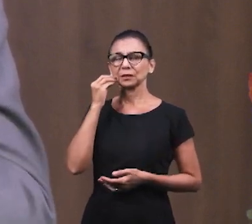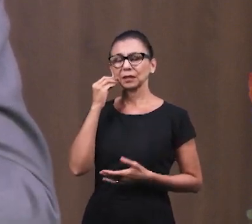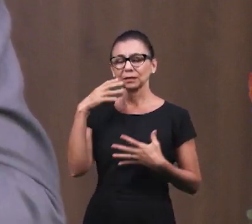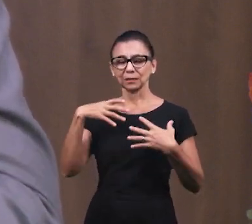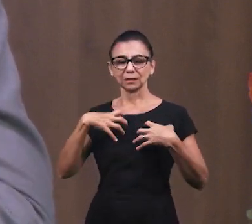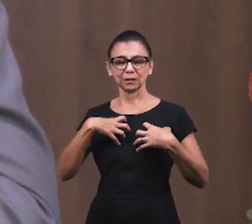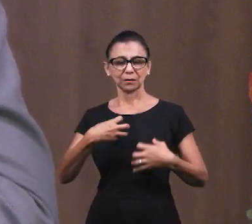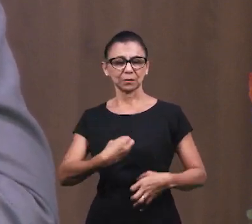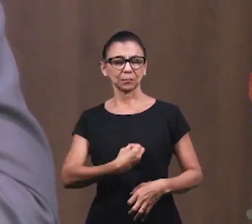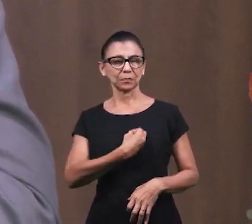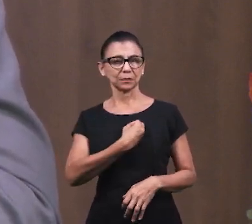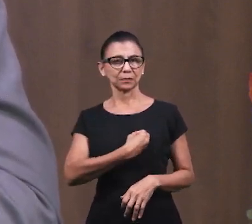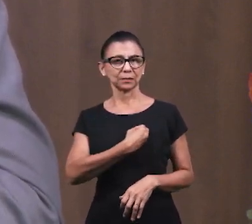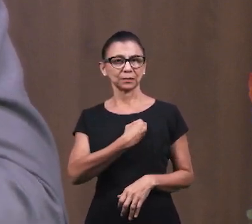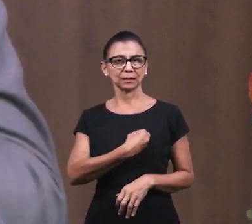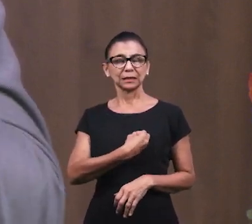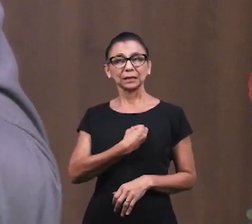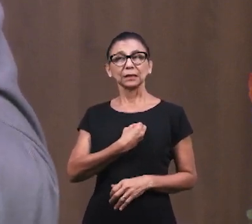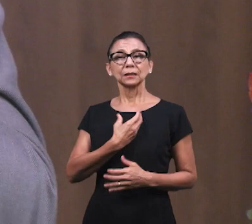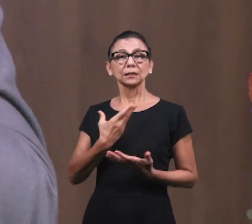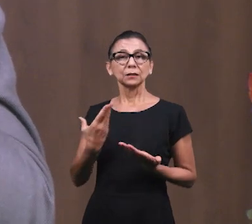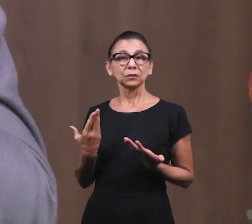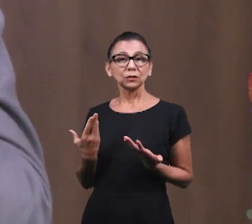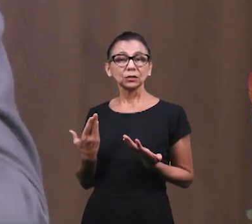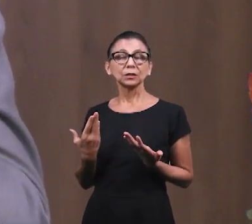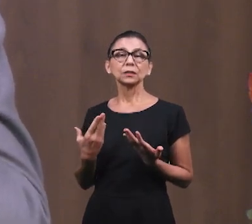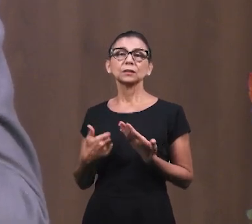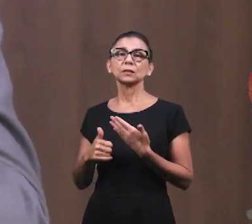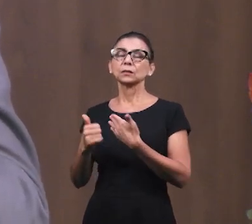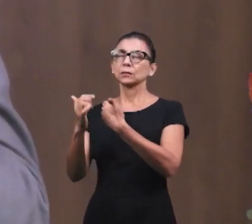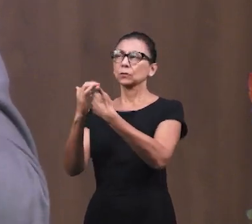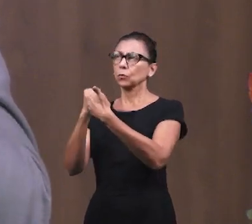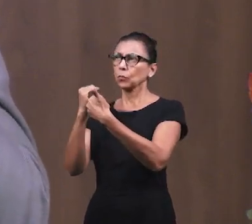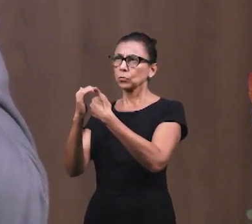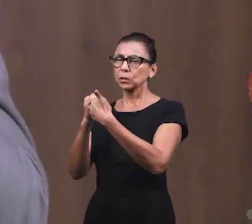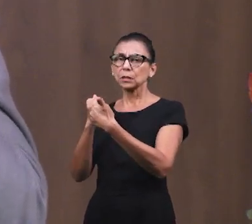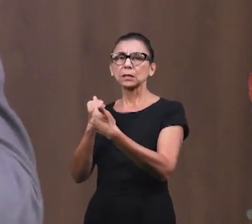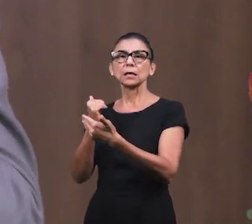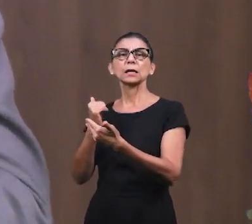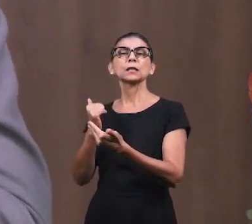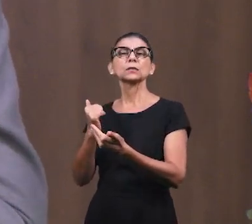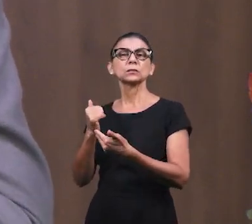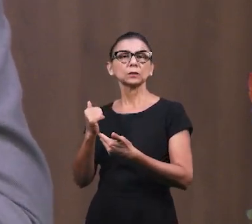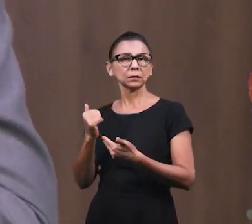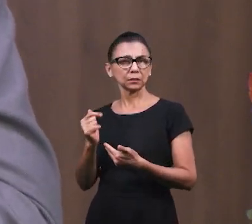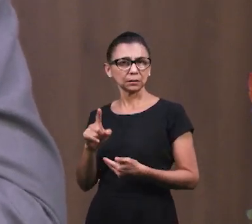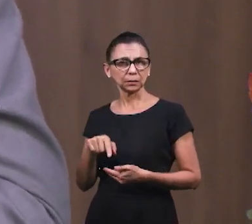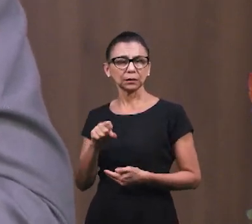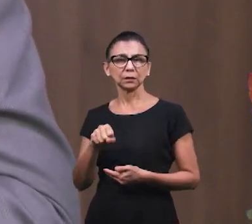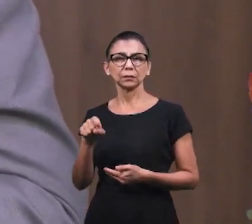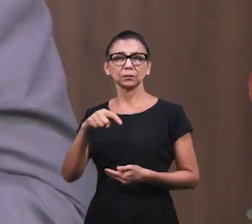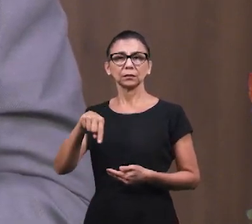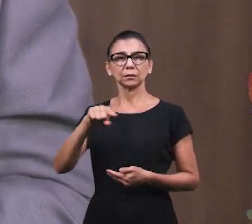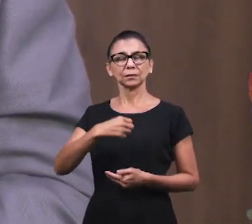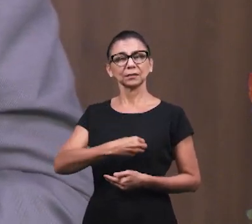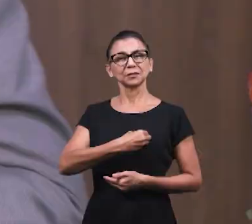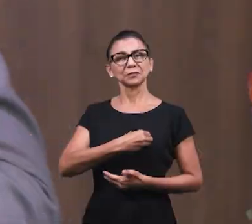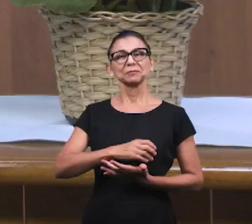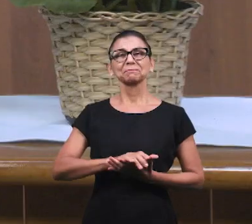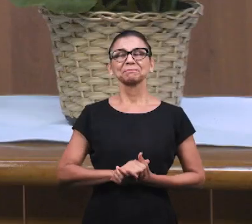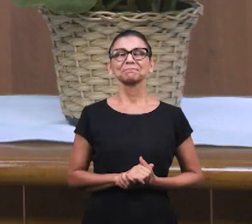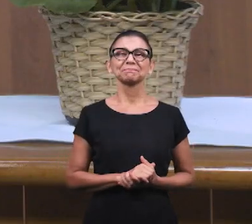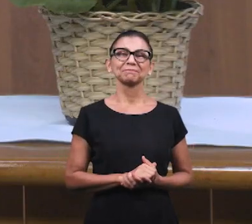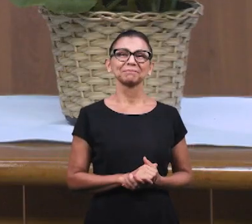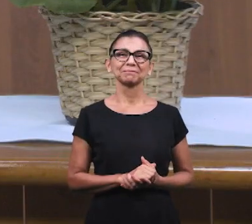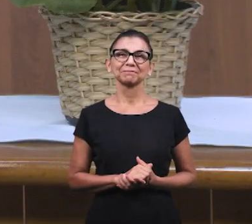opportunité d'entendre sa voix, de sentir sa présence, d'avoir accès à ses conseils, d'avoir accès